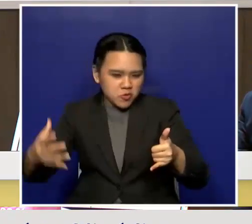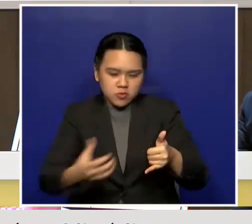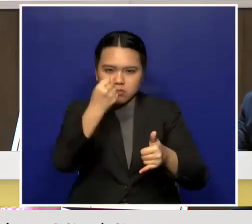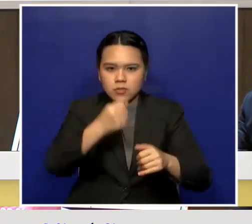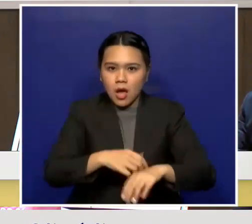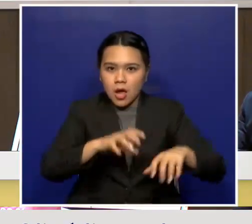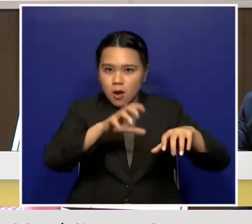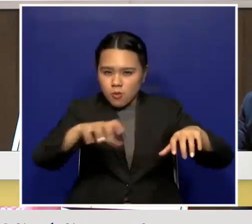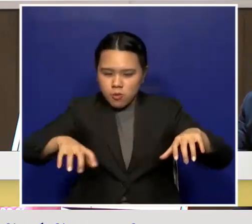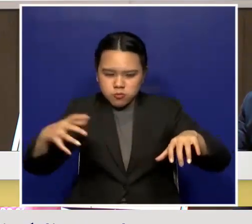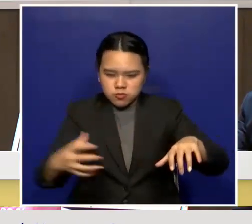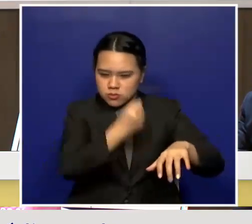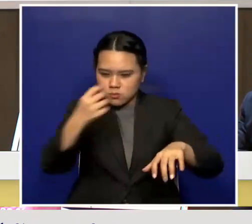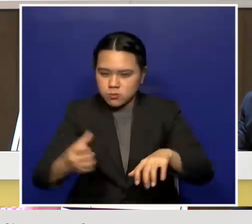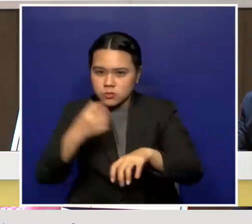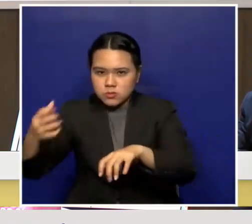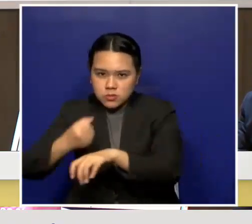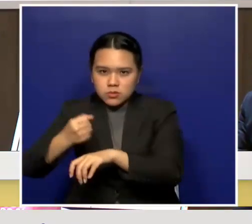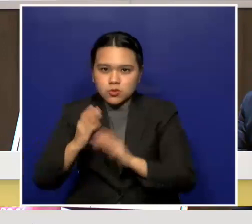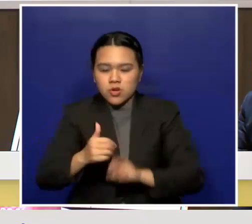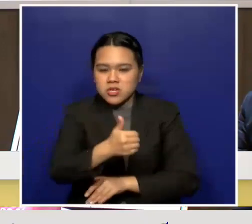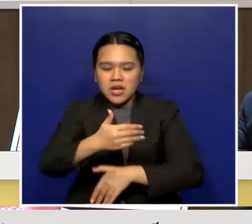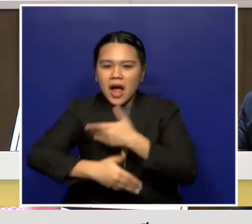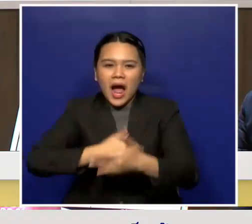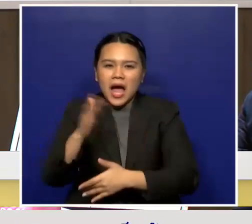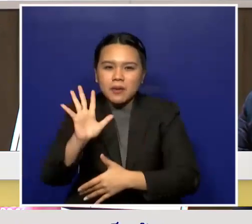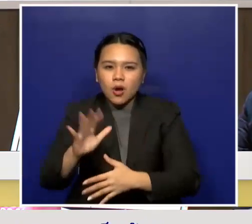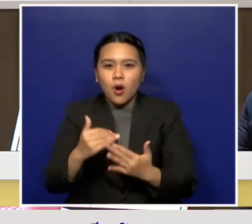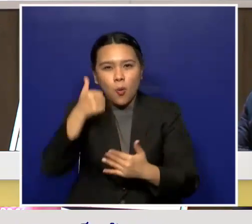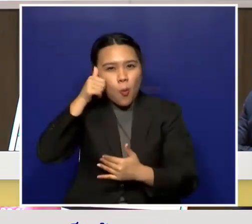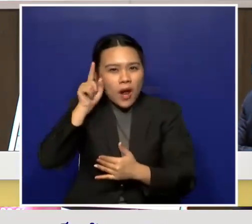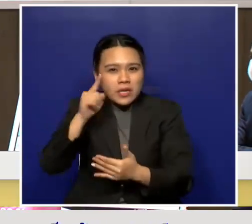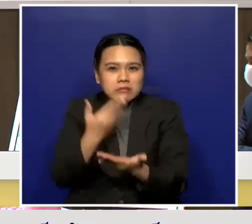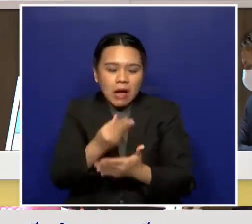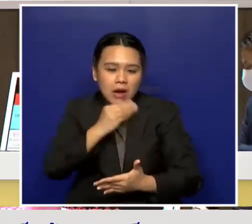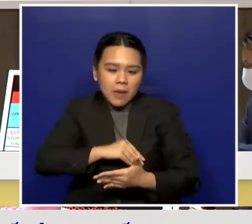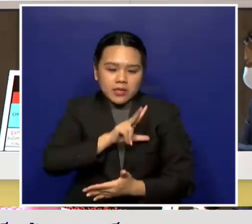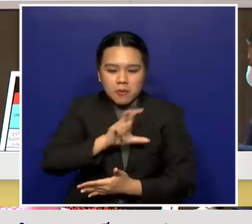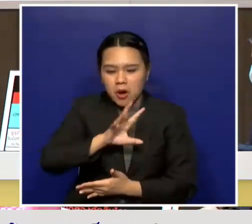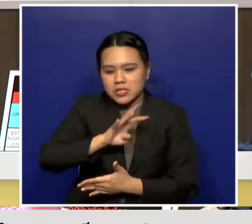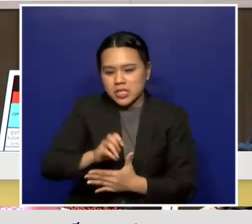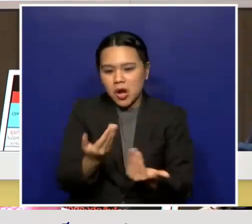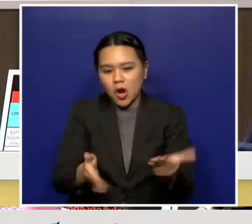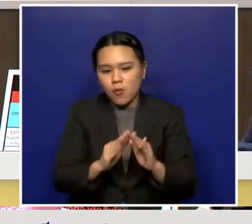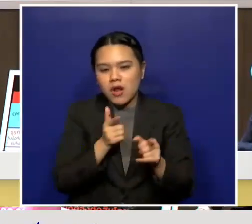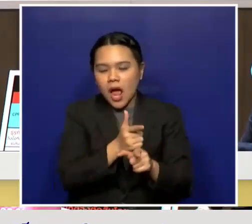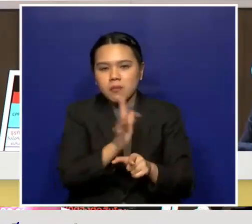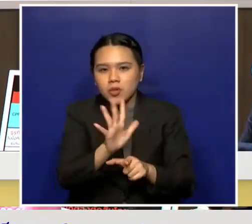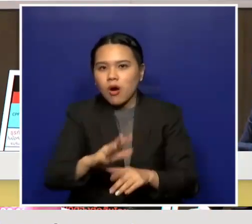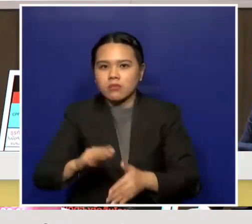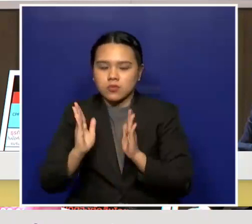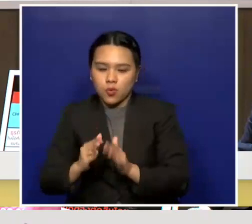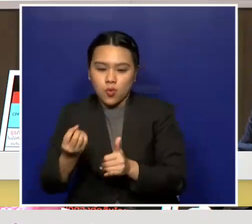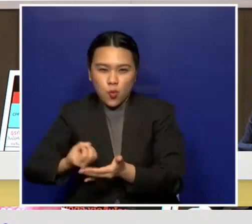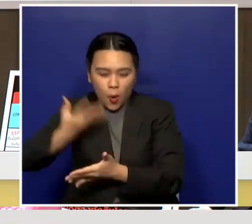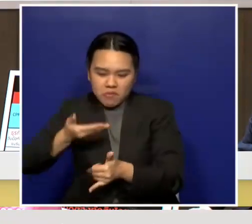เลยจะมีกำไรสักวันหนึ่ง 3-400 บาทมาเลี้ยงครอบครัวไม่มีได้ไม่ได้เลยเจ้าสัวยึดหมดเลยนี่คือสิ่งที่